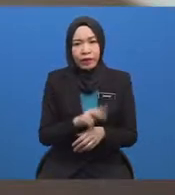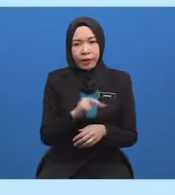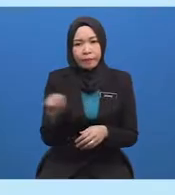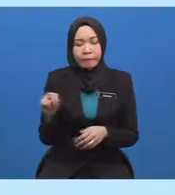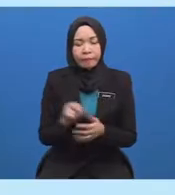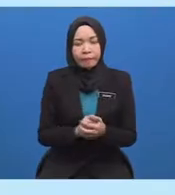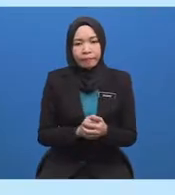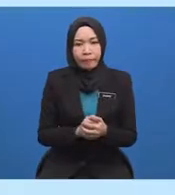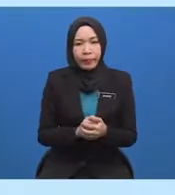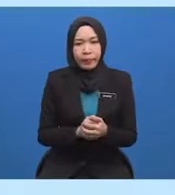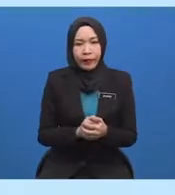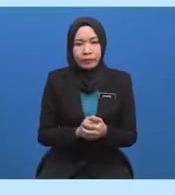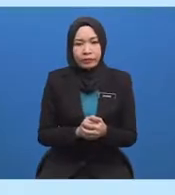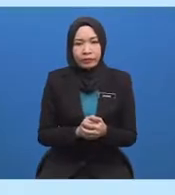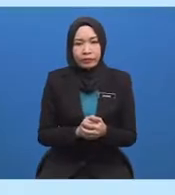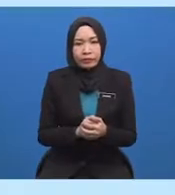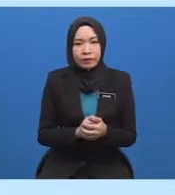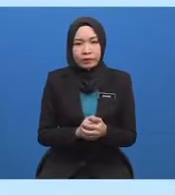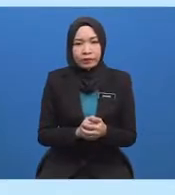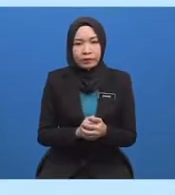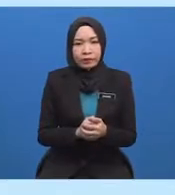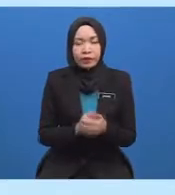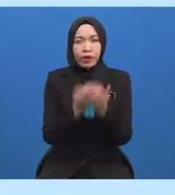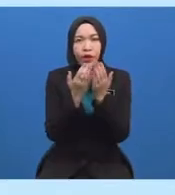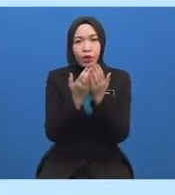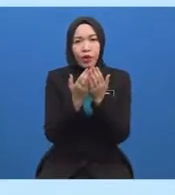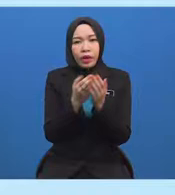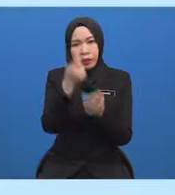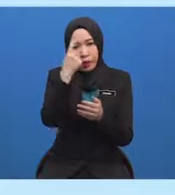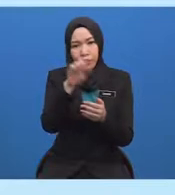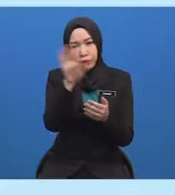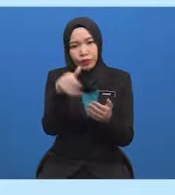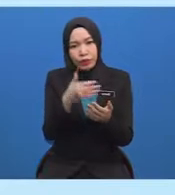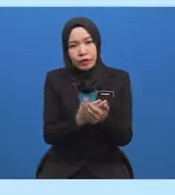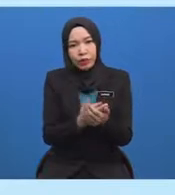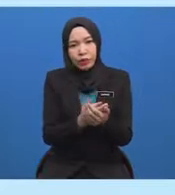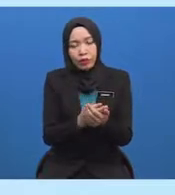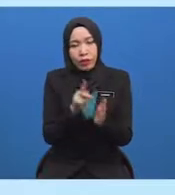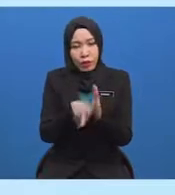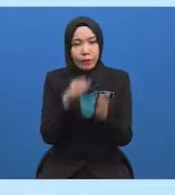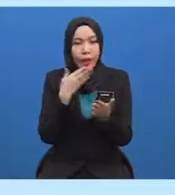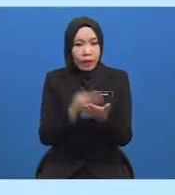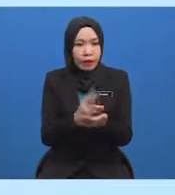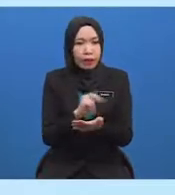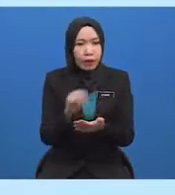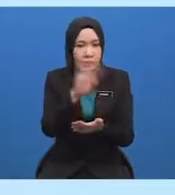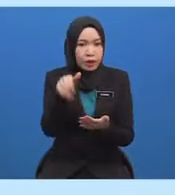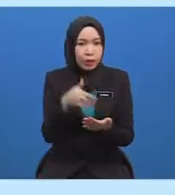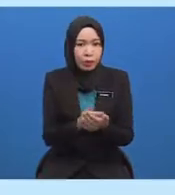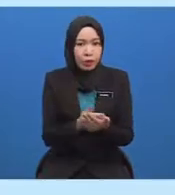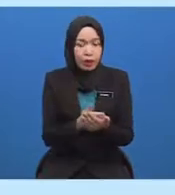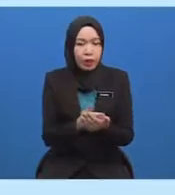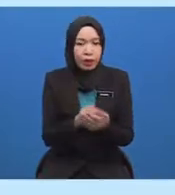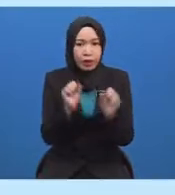dunia Jika ada peluang Buatlah kutipan Derma untuk membantu